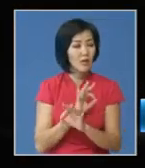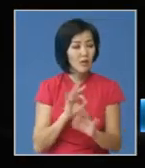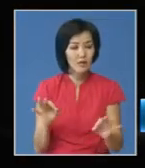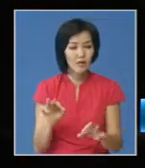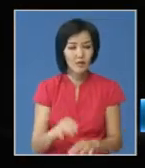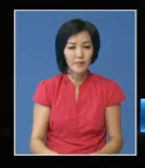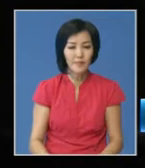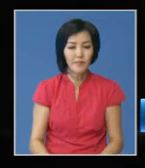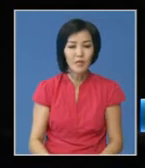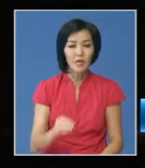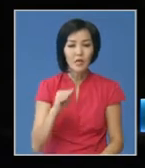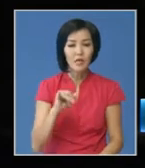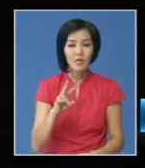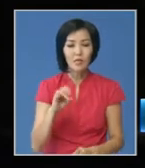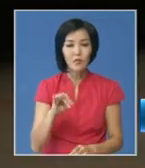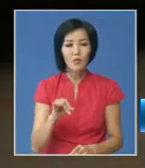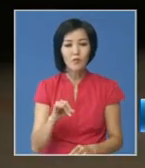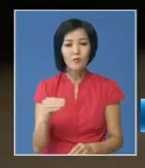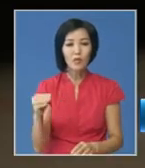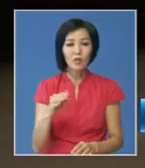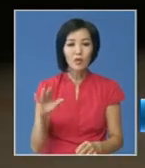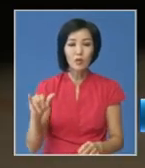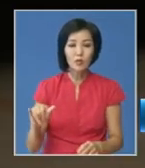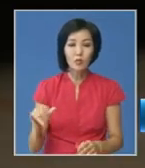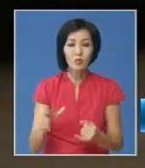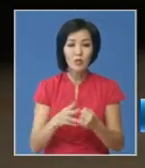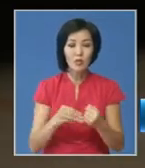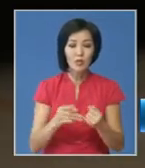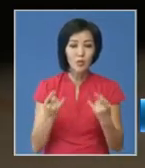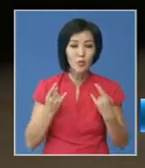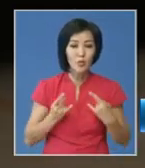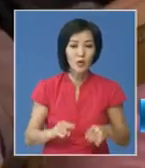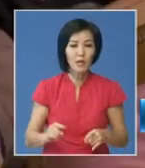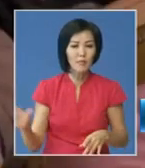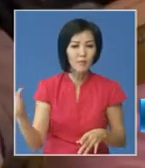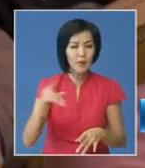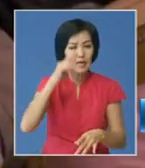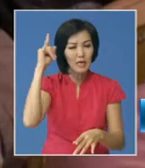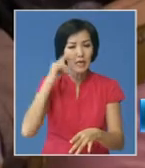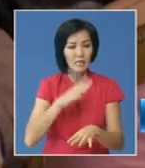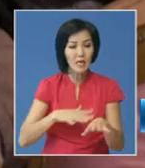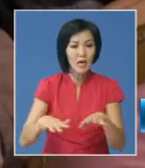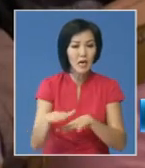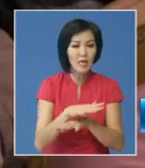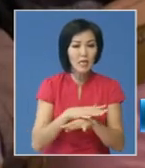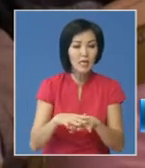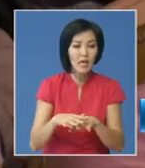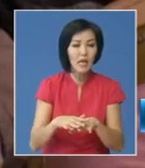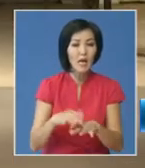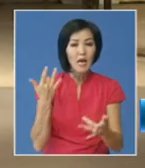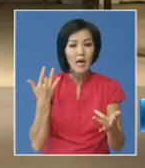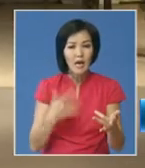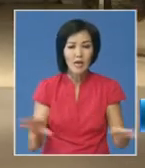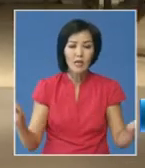Ілияс Жансүгіров Жетісу өлкесінде туған мен бар қазақтың ардақ тұтар қаламгері. Ал оған арналған өлең жыр, ән күй көп.